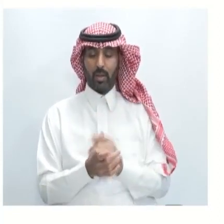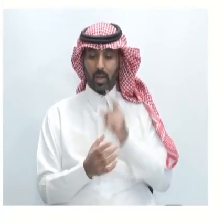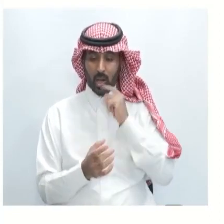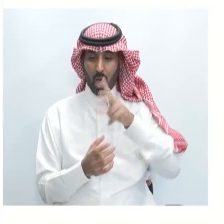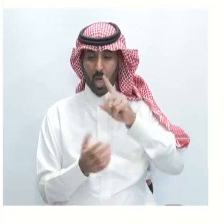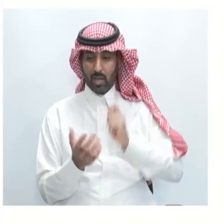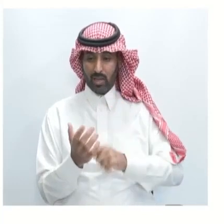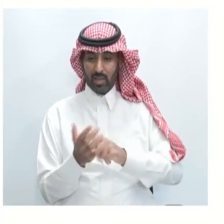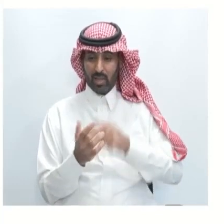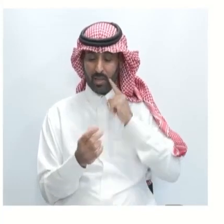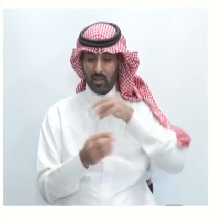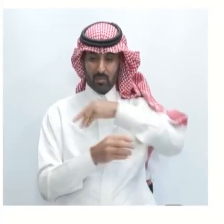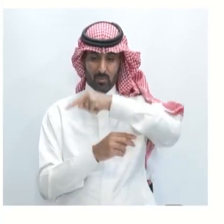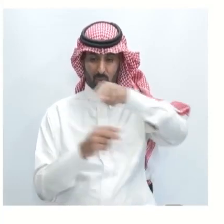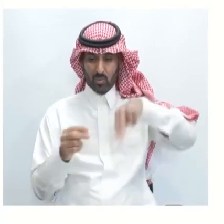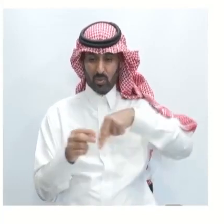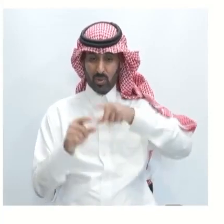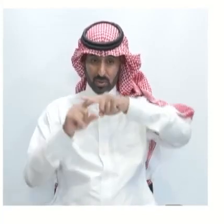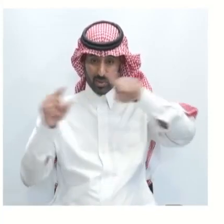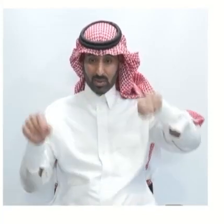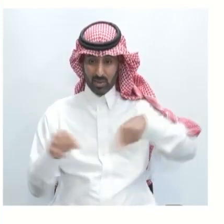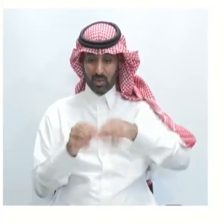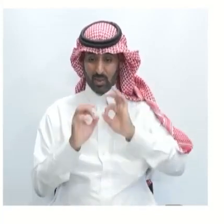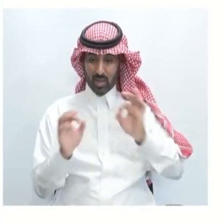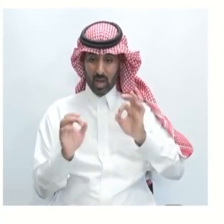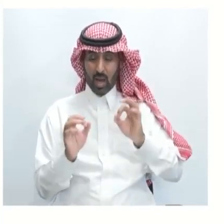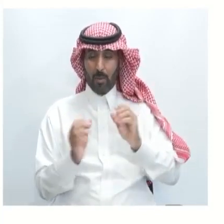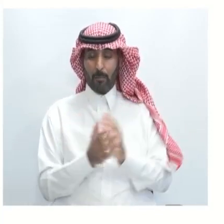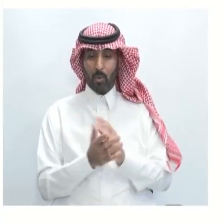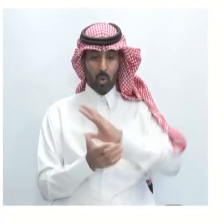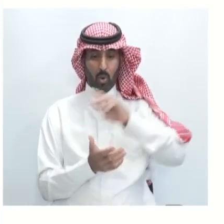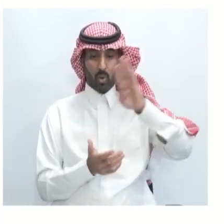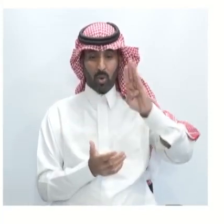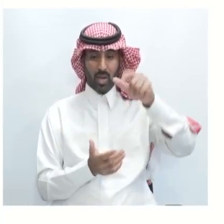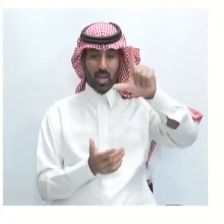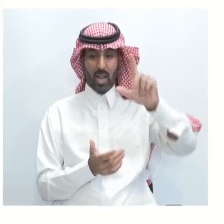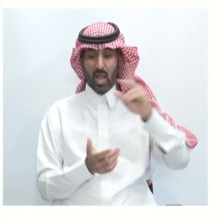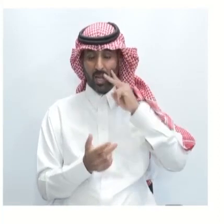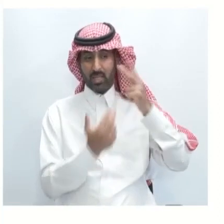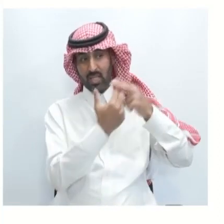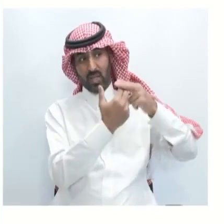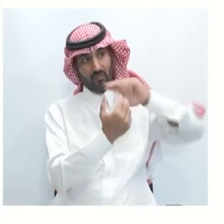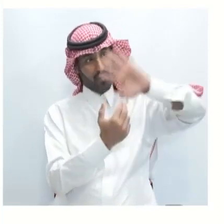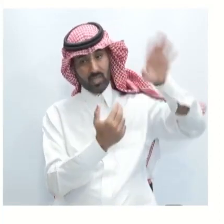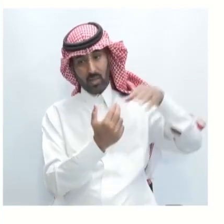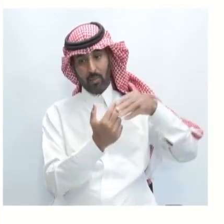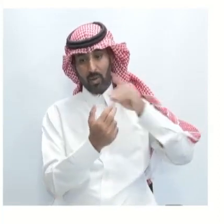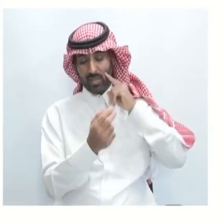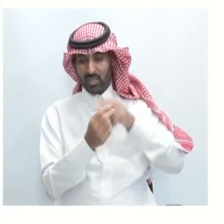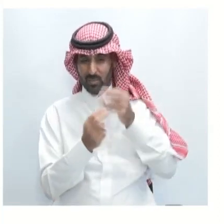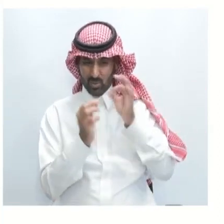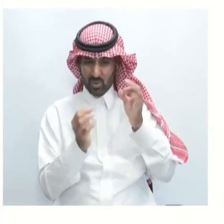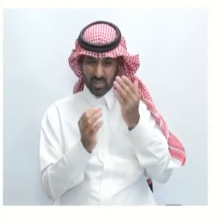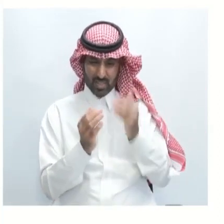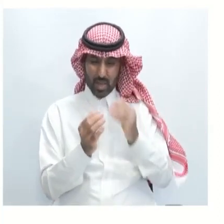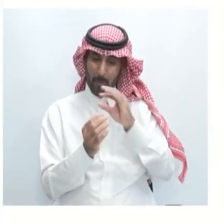المسوره اما ان تكون مسوره بسور كلي مثل كل كل كل نجم في السماء او تكون مسوره بسوره